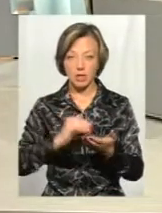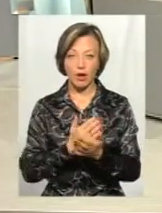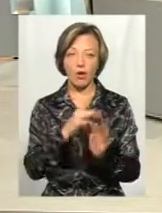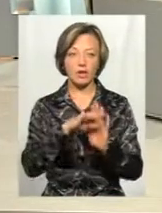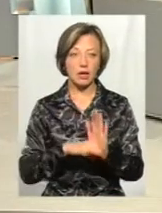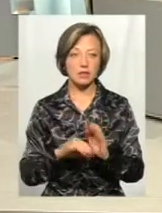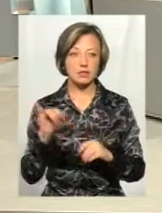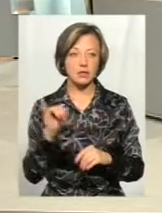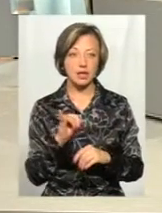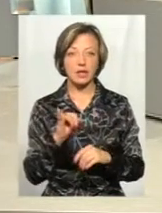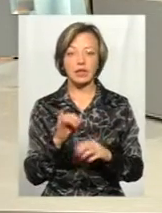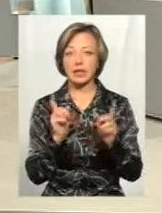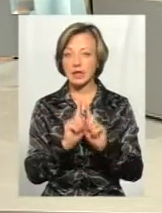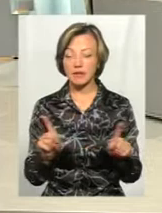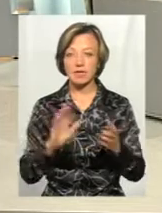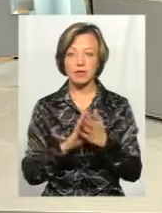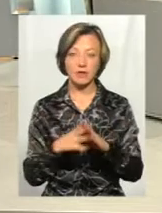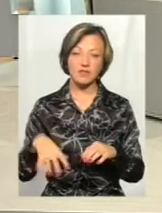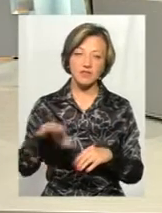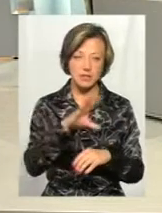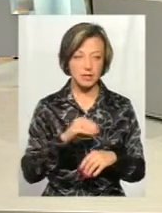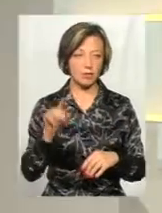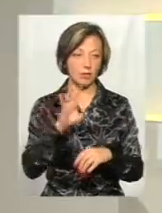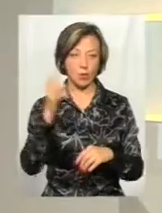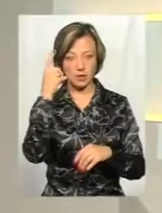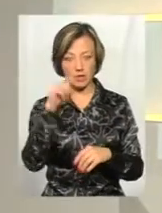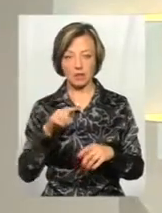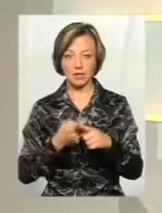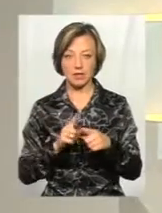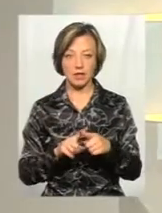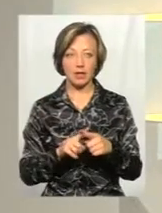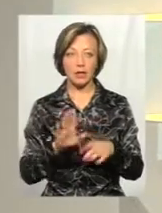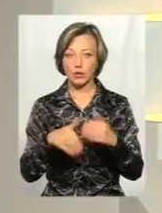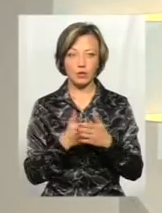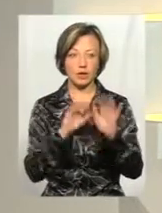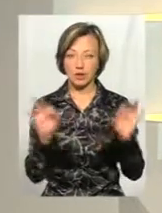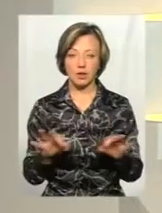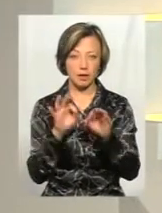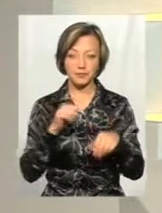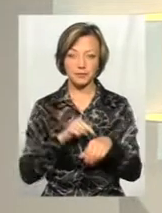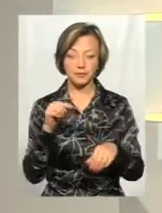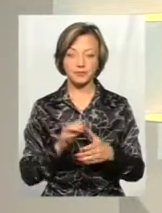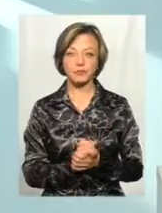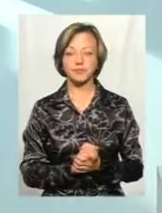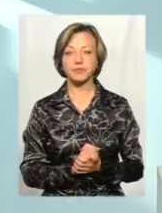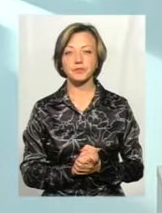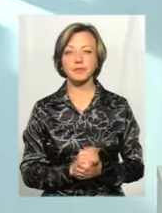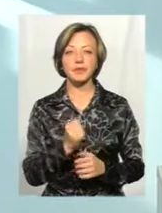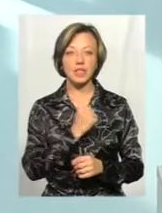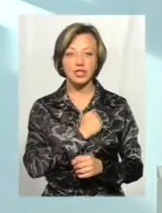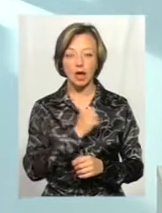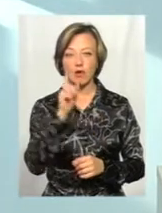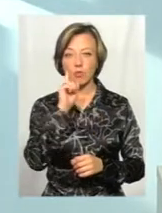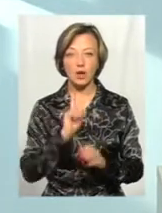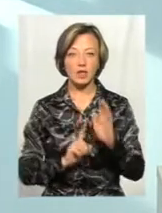Держгеокадастром. І дивна ситуація, що всі про це знають і до сих пір ніякої... На жаль, от поки не